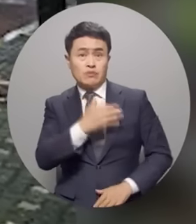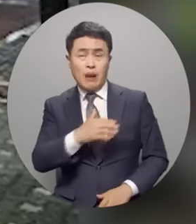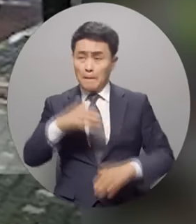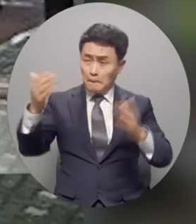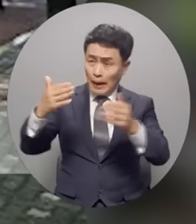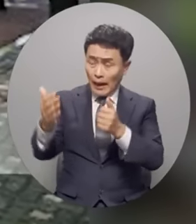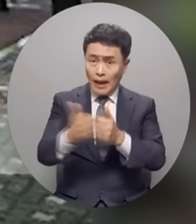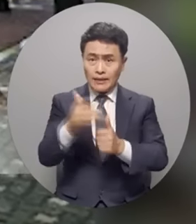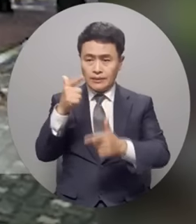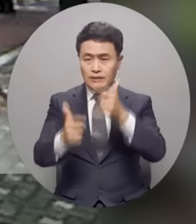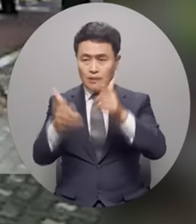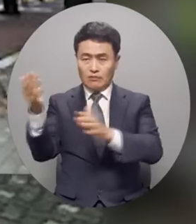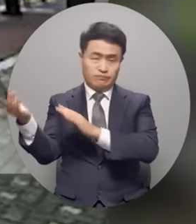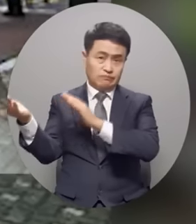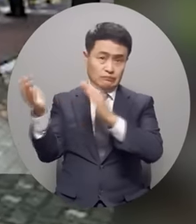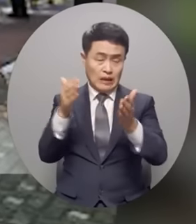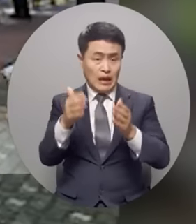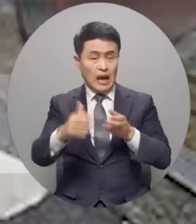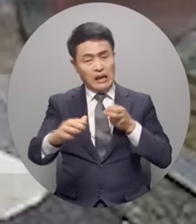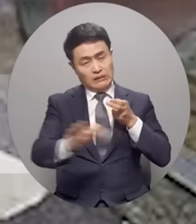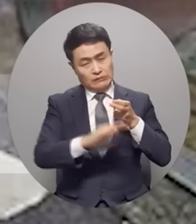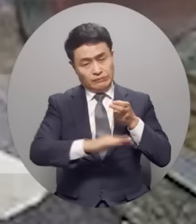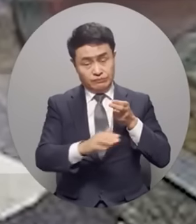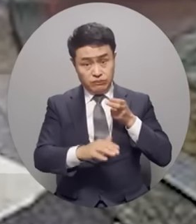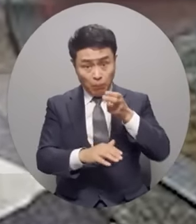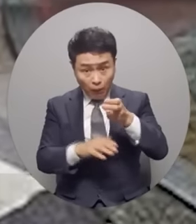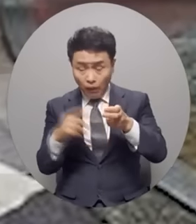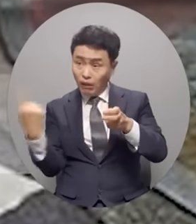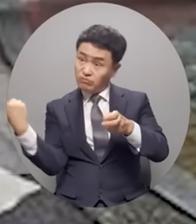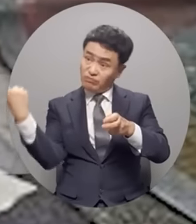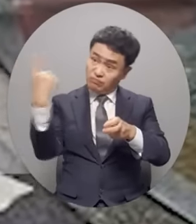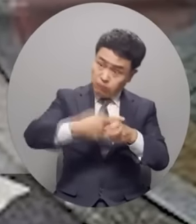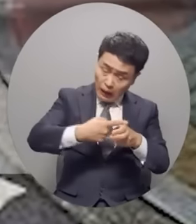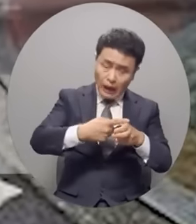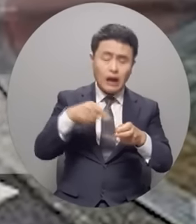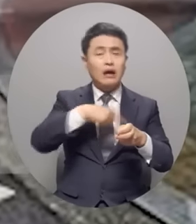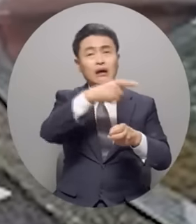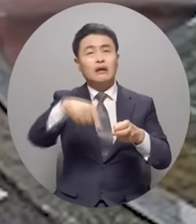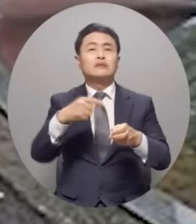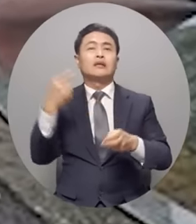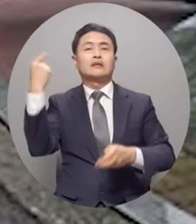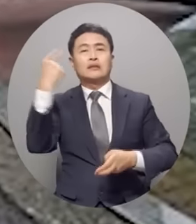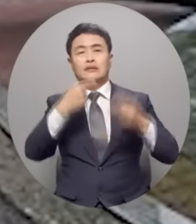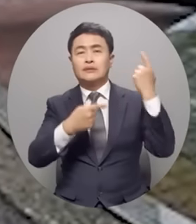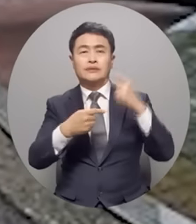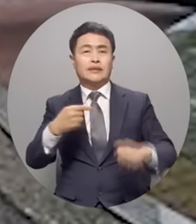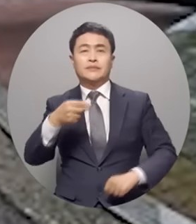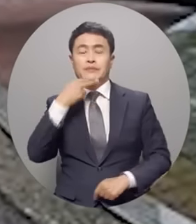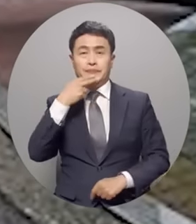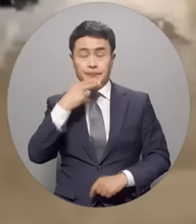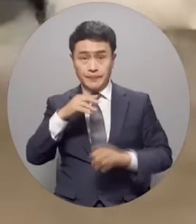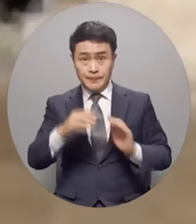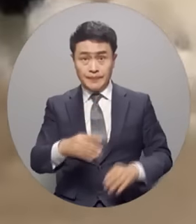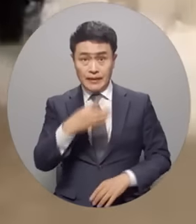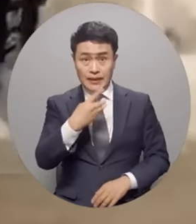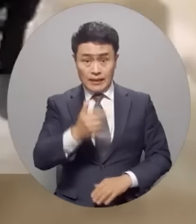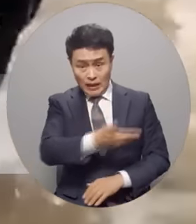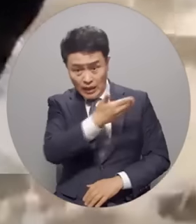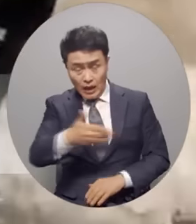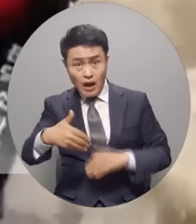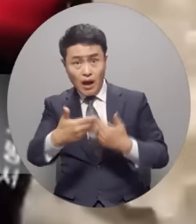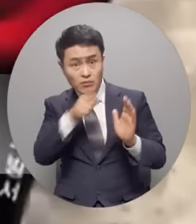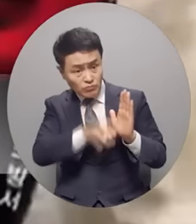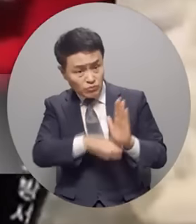바람에 가로수가 넘어지면서 달리던 시내버스를 덮쳤는데 다행히 다친 사람은 없었습니다. 또 탄천에선 불어난 물에